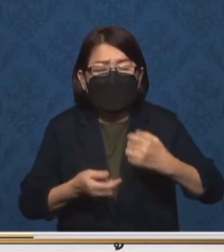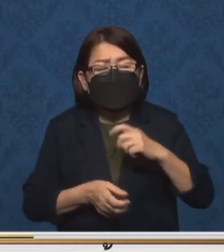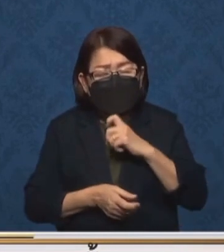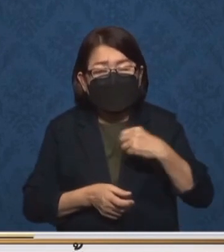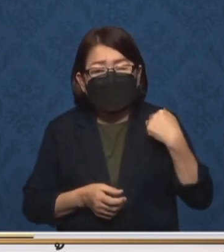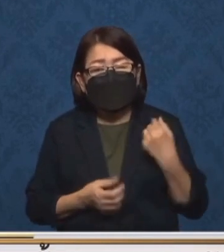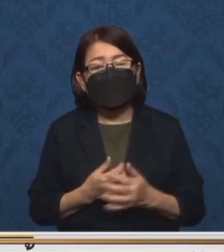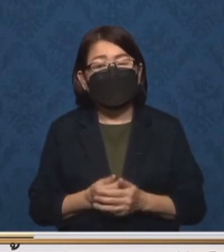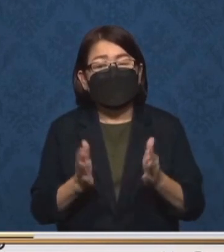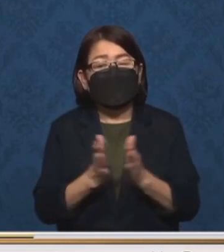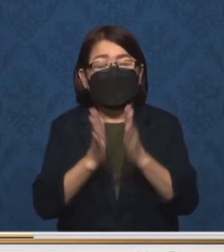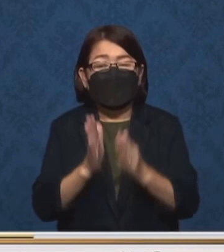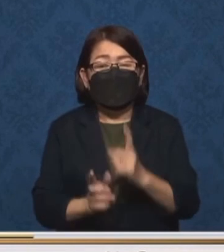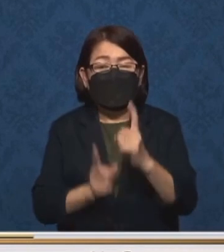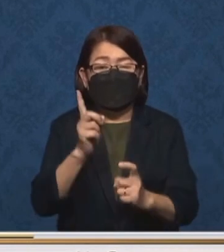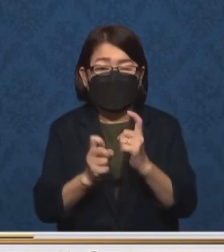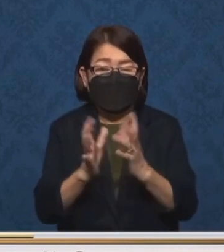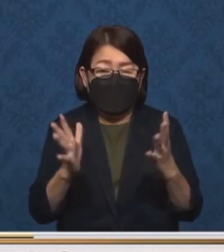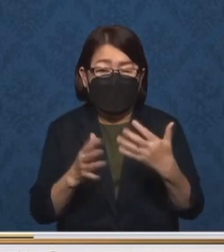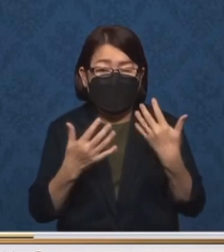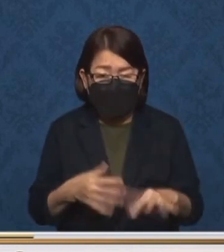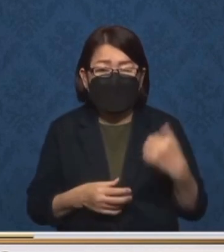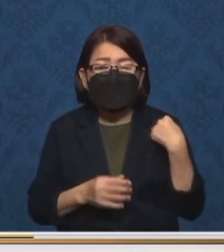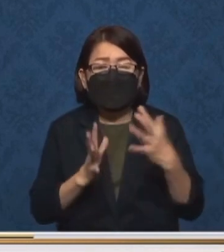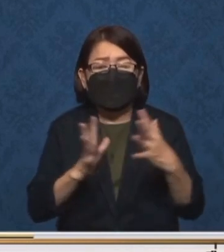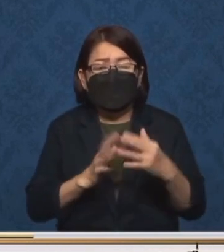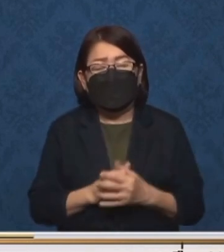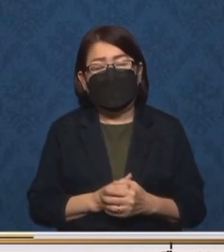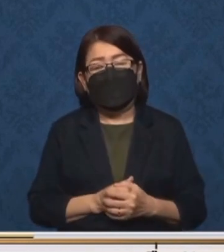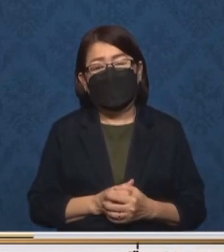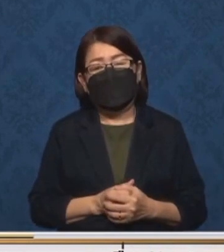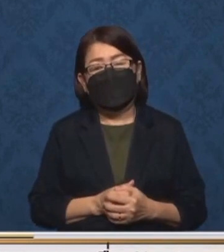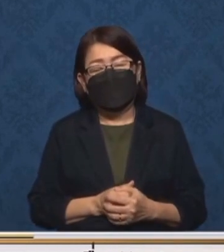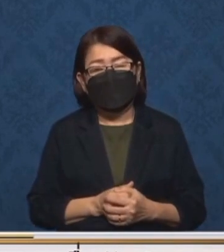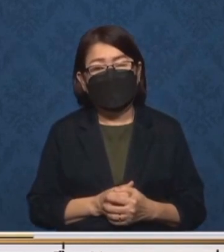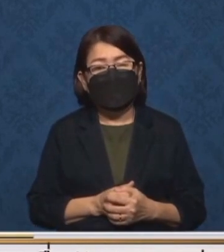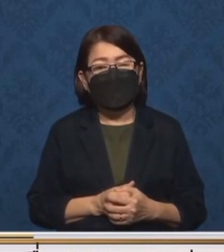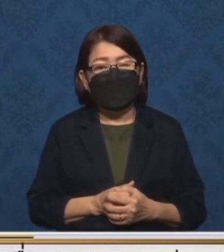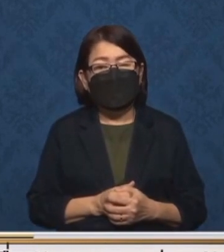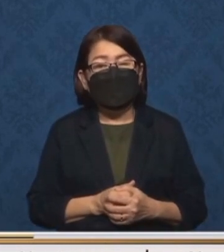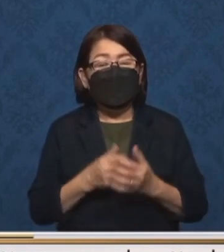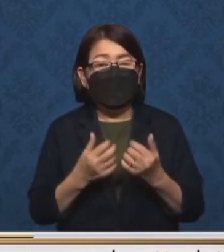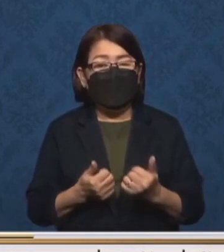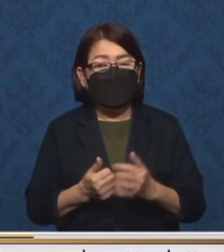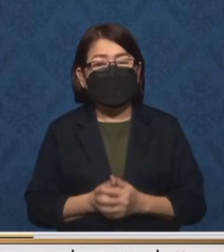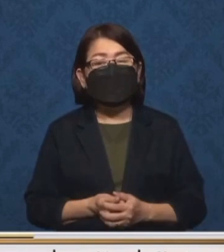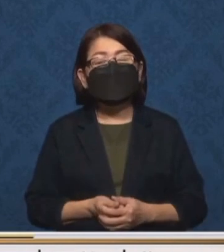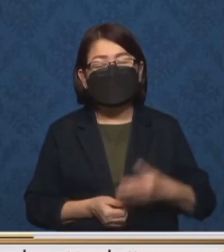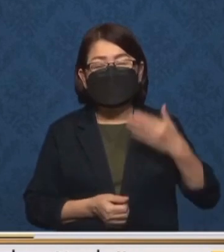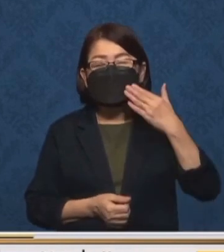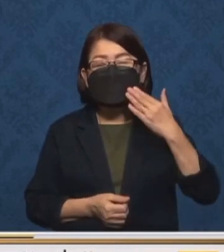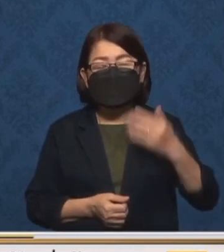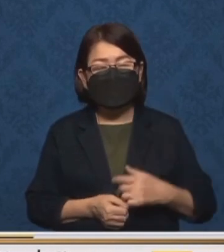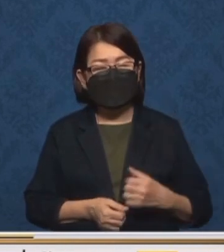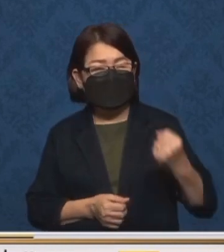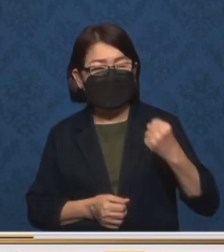และจำนวนผู้เสียชีวตที่มากเหอเกินอยู่ขางหงท่านแล้วความโอหังครั้งอำน